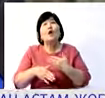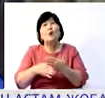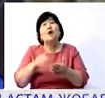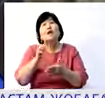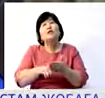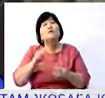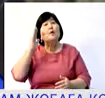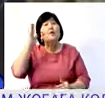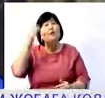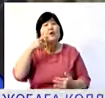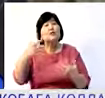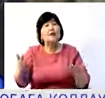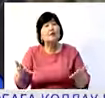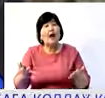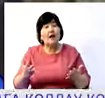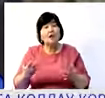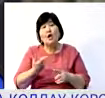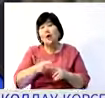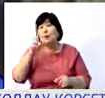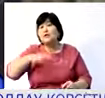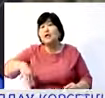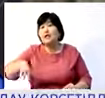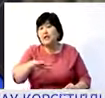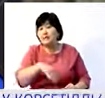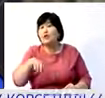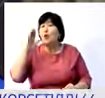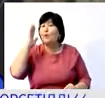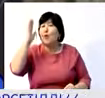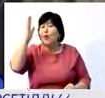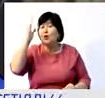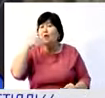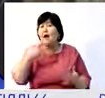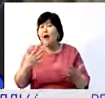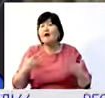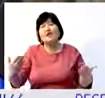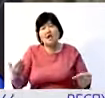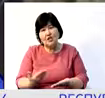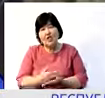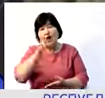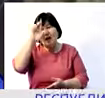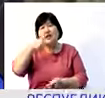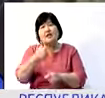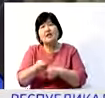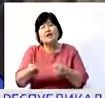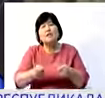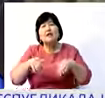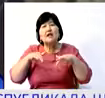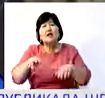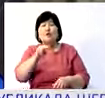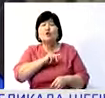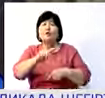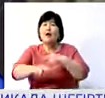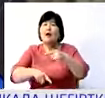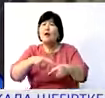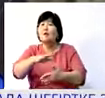Себебі болашағымызды айқындап, осы еліміздің болашағын айқындап, жаңа елбасының жасаған жұмыстарын әрмен